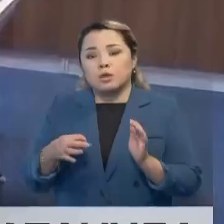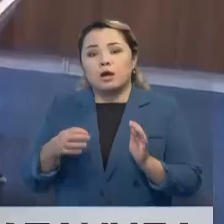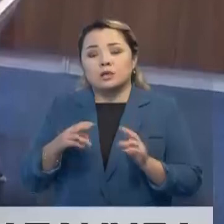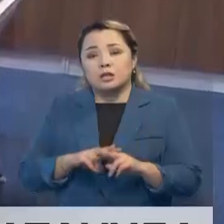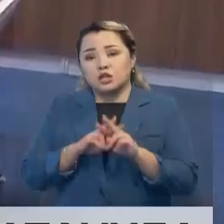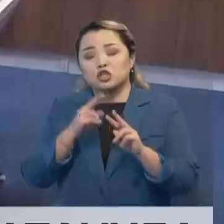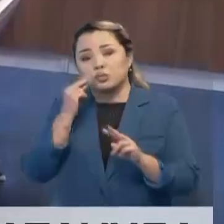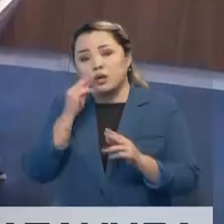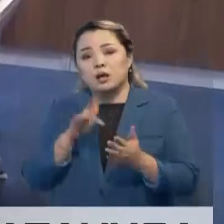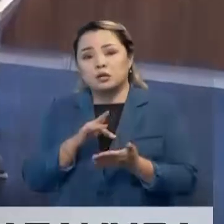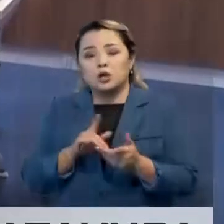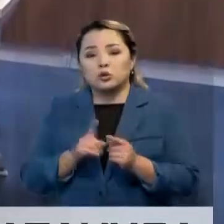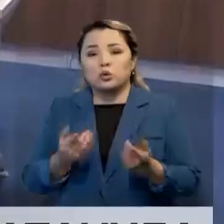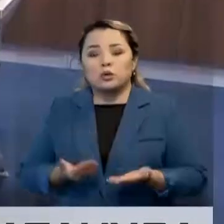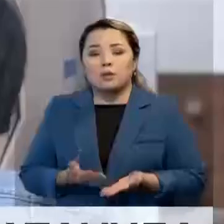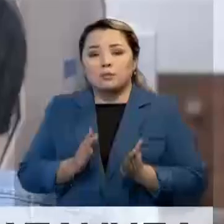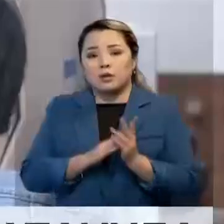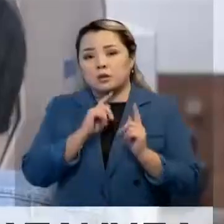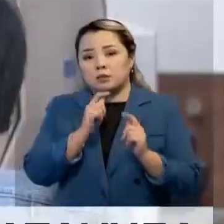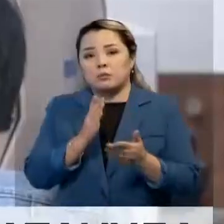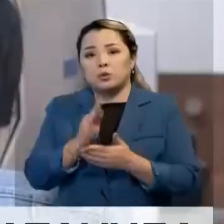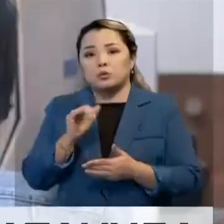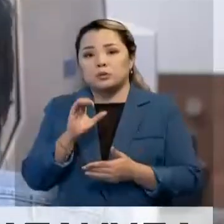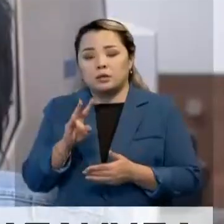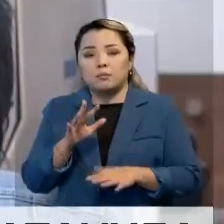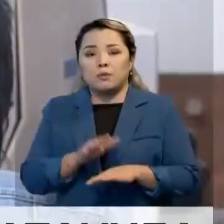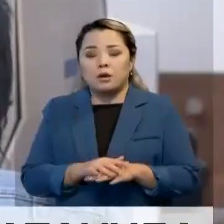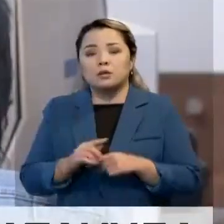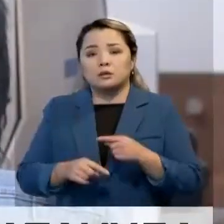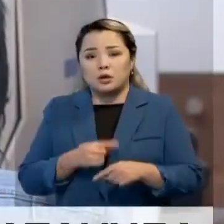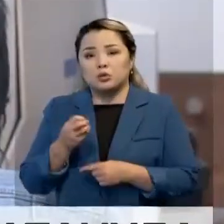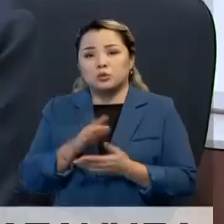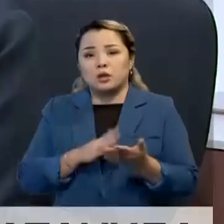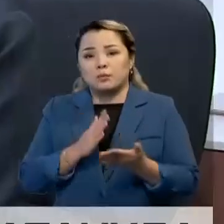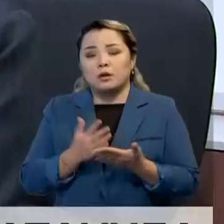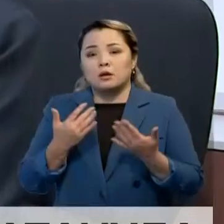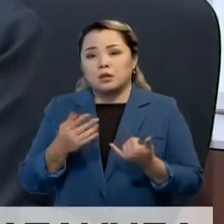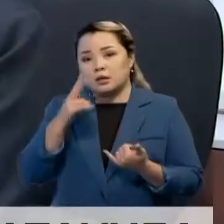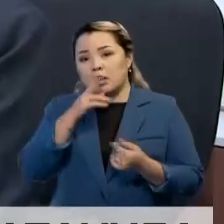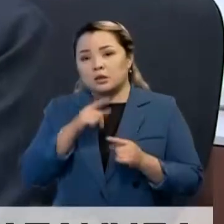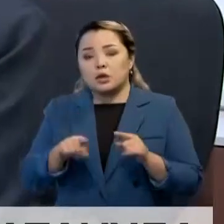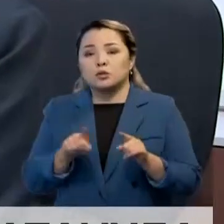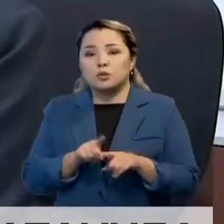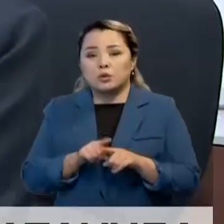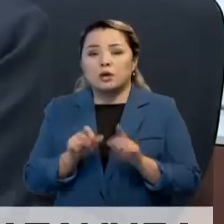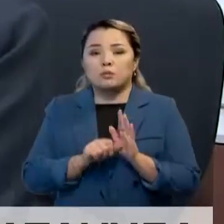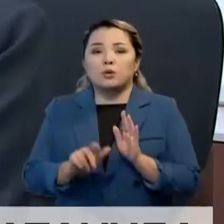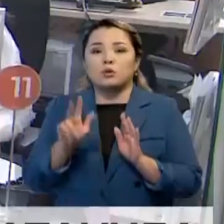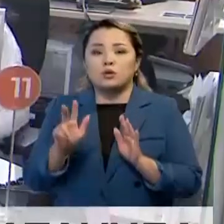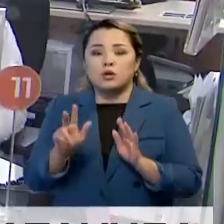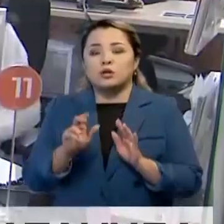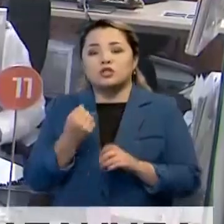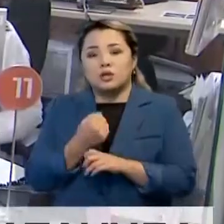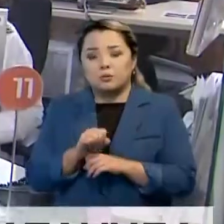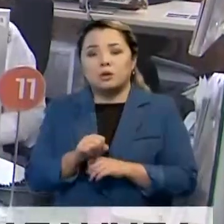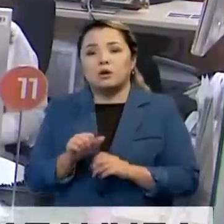мен Шымкент қалаларының тұрғындары марапатталды. Жусан банк клиенттеріне арналған науқан әлі жалғасады. Екі айдан аса уақыт ішінде 63 жеңімпазға 63 миллион